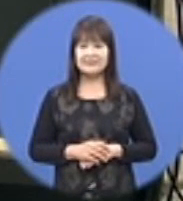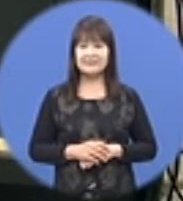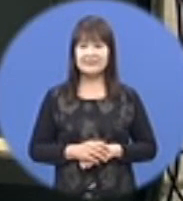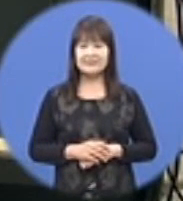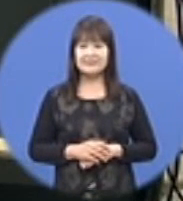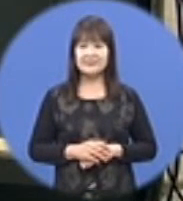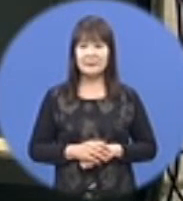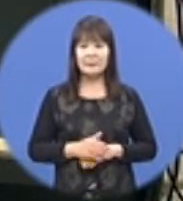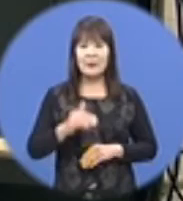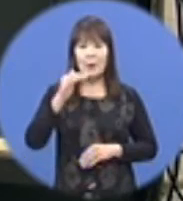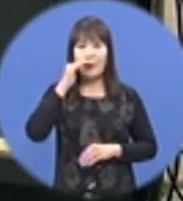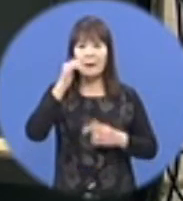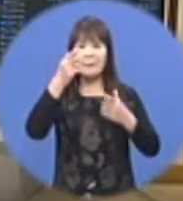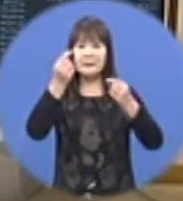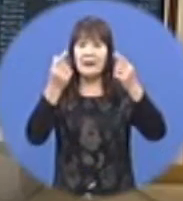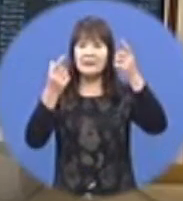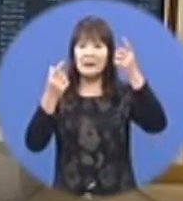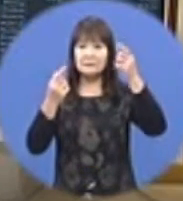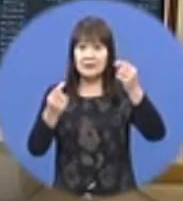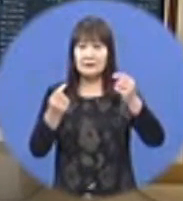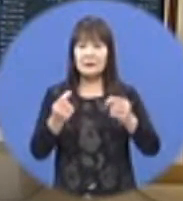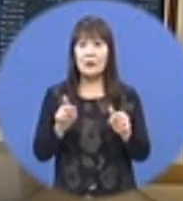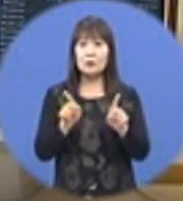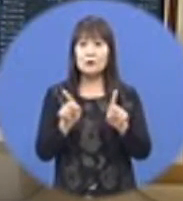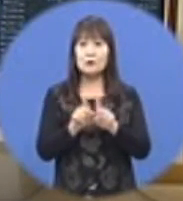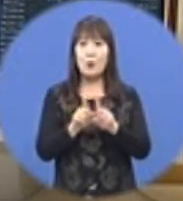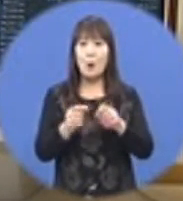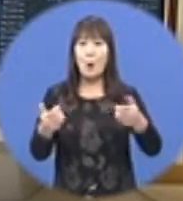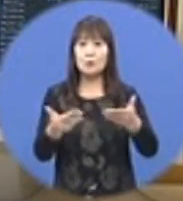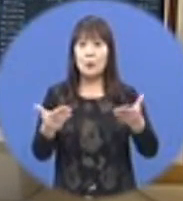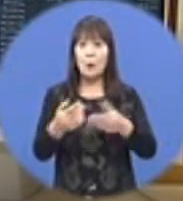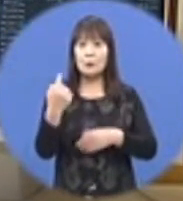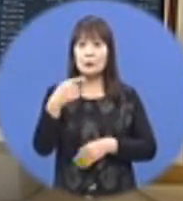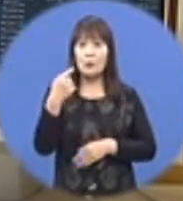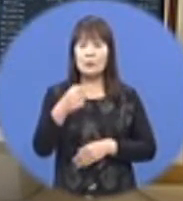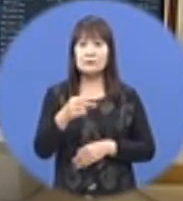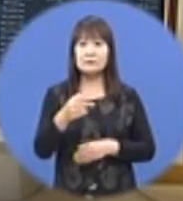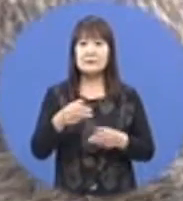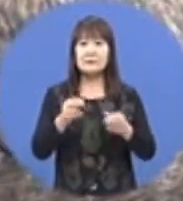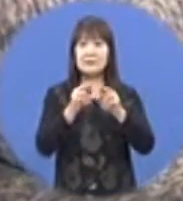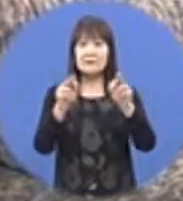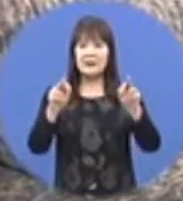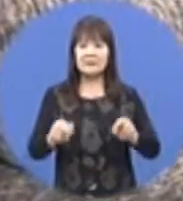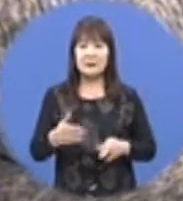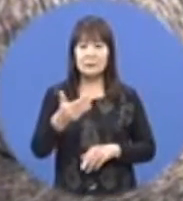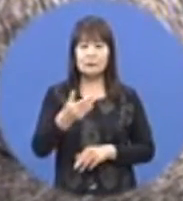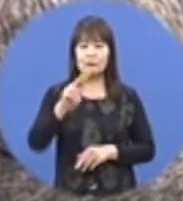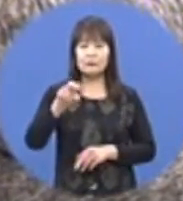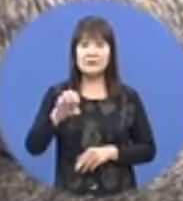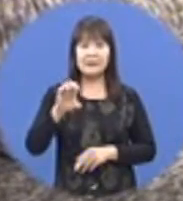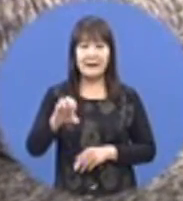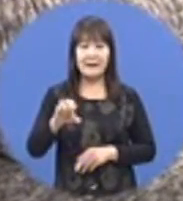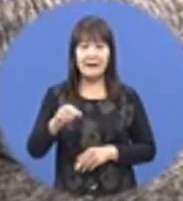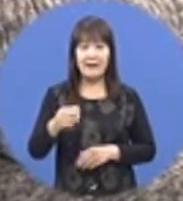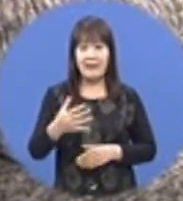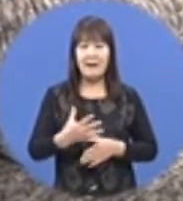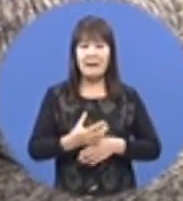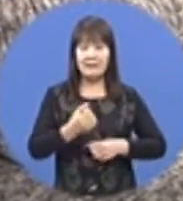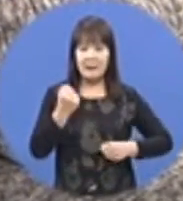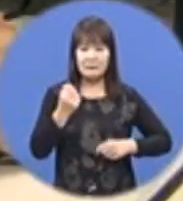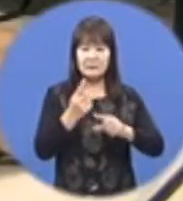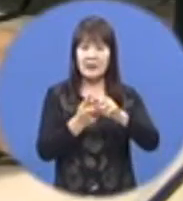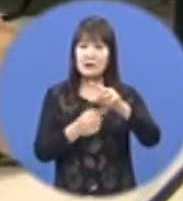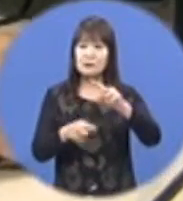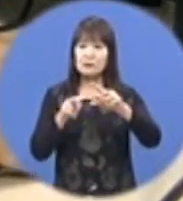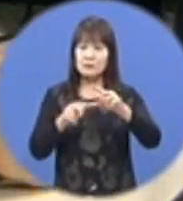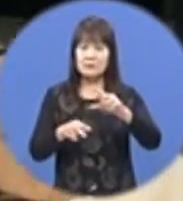こちらは和歌山大学内の共同教育センタークリエ。学生が中心となって和歌山市の PR 動画の